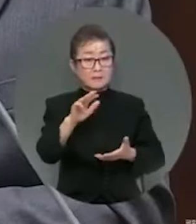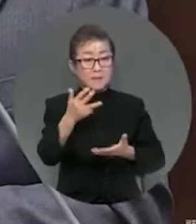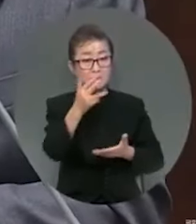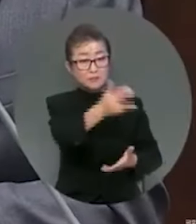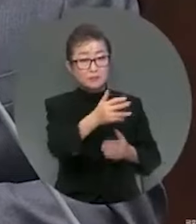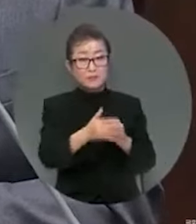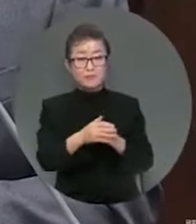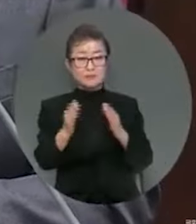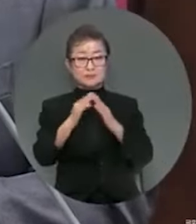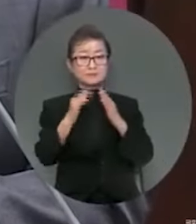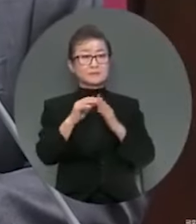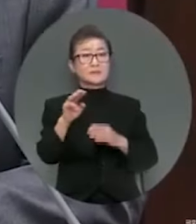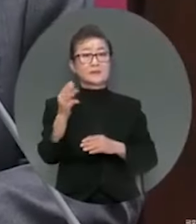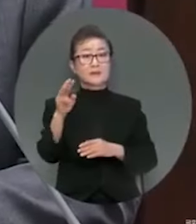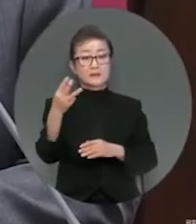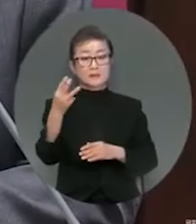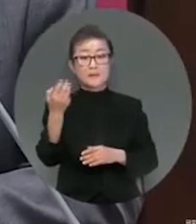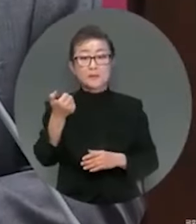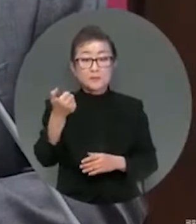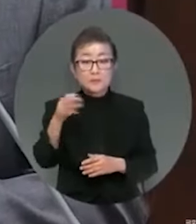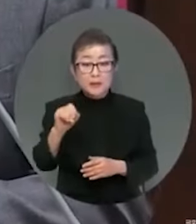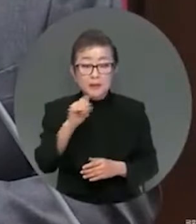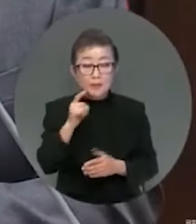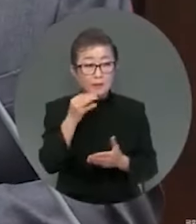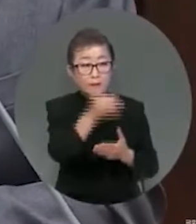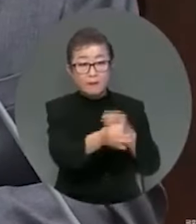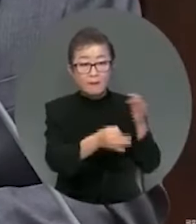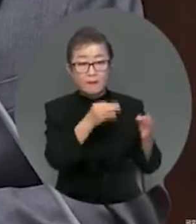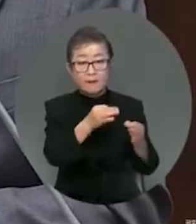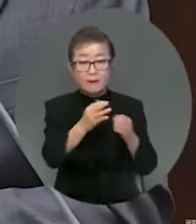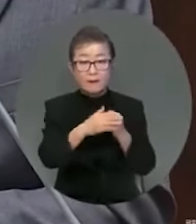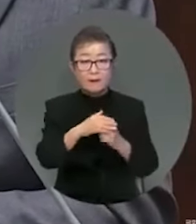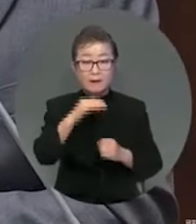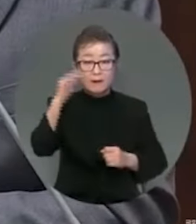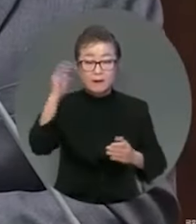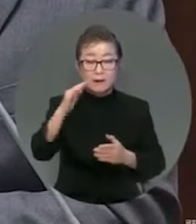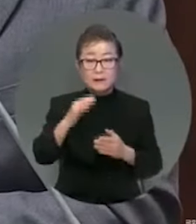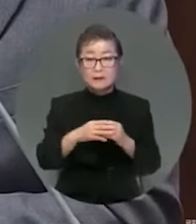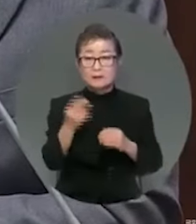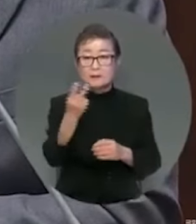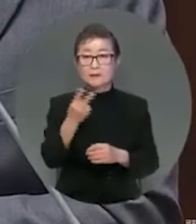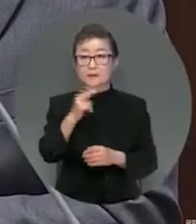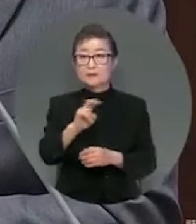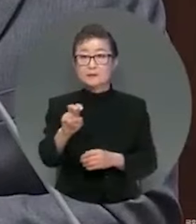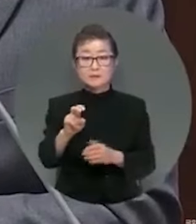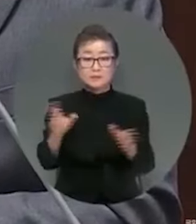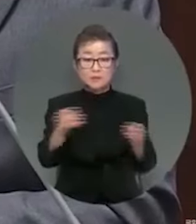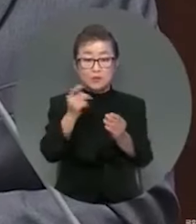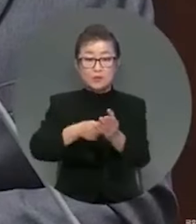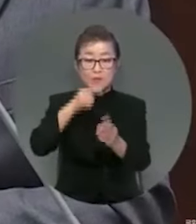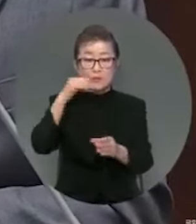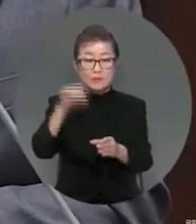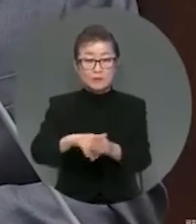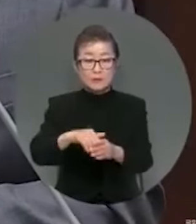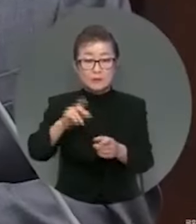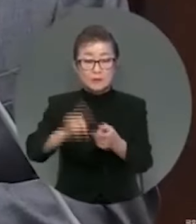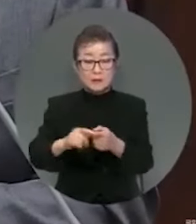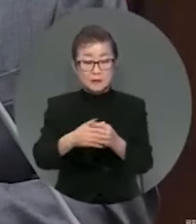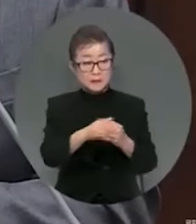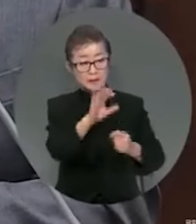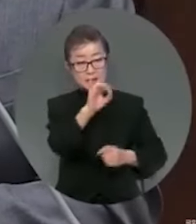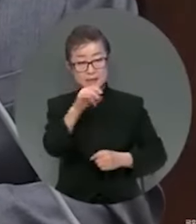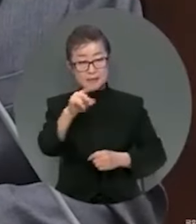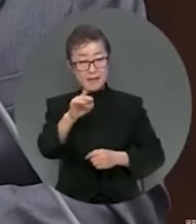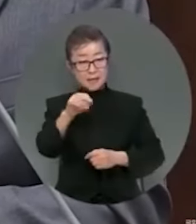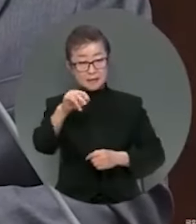받았고 자녀는 한 해 수천만 원을 이드는 국제학교에 다녔습니다. 그리고 2020년 총선에서 또다시 이상직